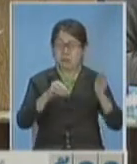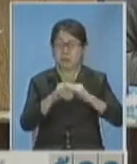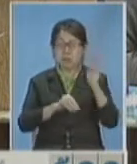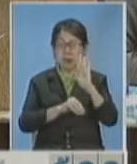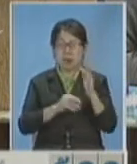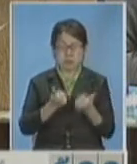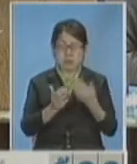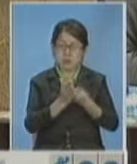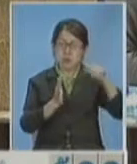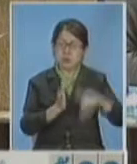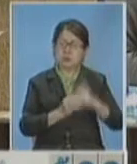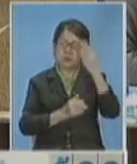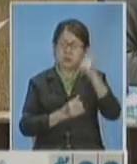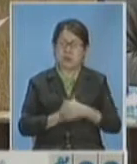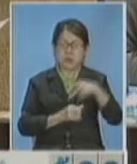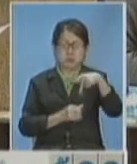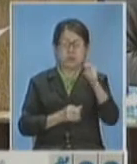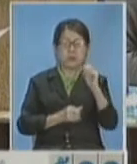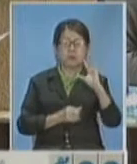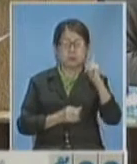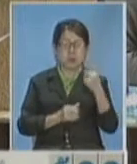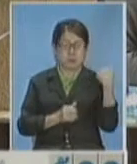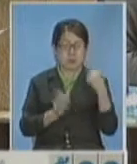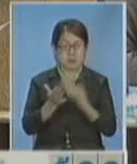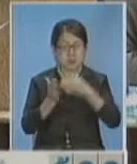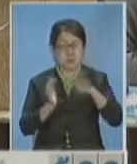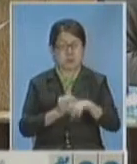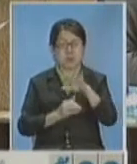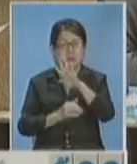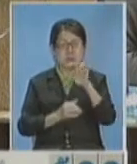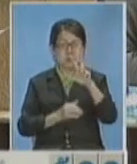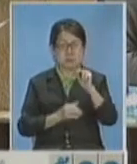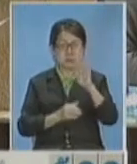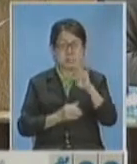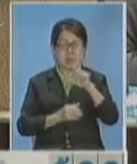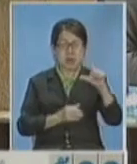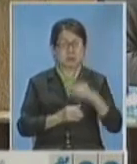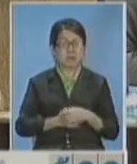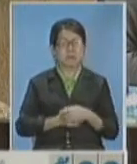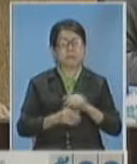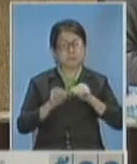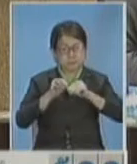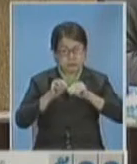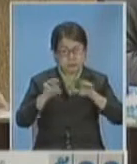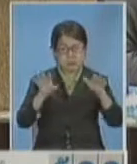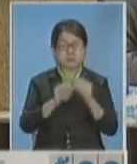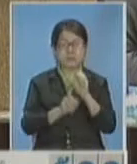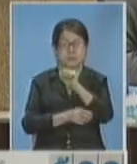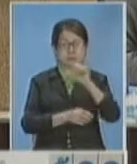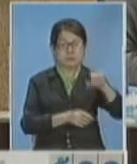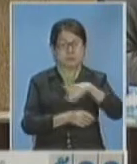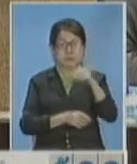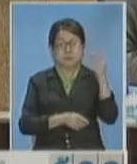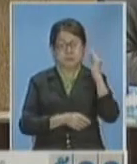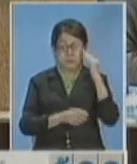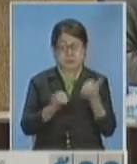ยังไปปรับงบประมาณของพช.นะคะอีก434ล้านค่ะท่านสมาชิกคะดิฉันก็อยากจะชี้ให้เห็นนะคะว่าการจัด